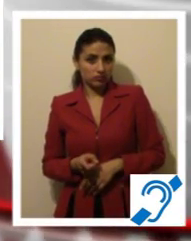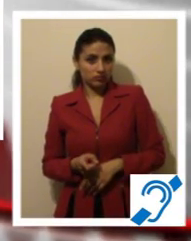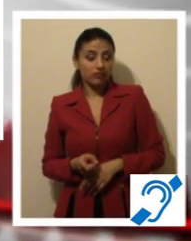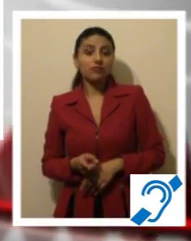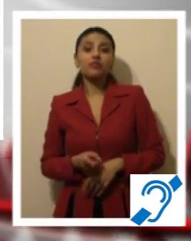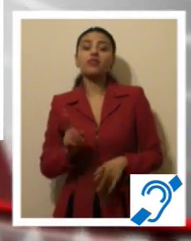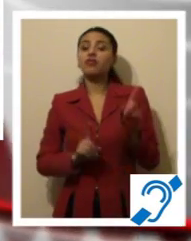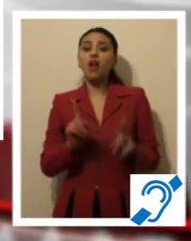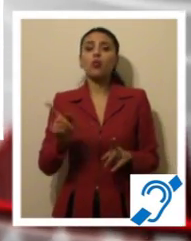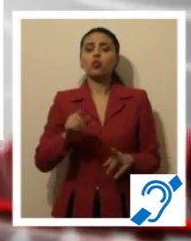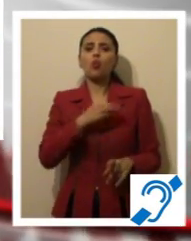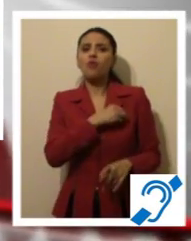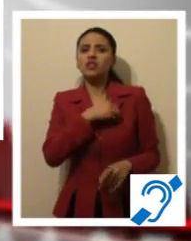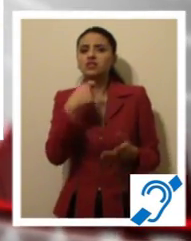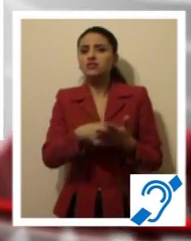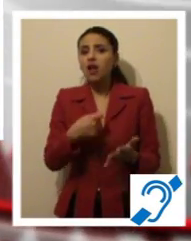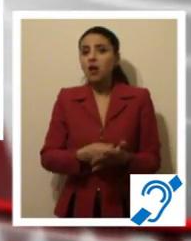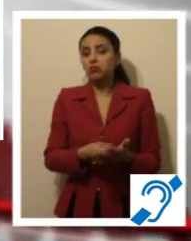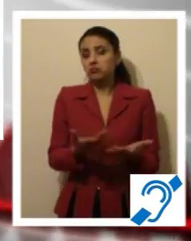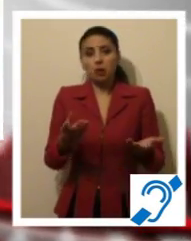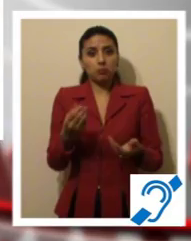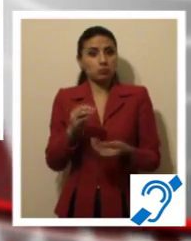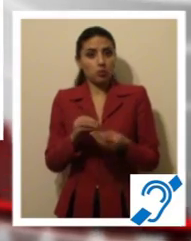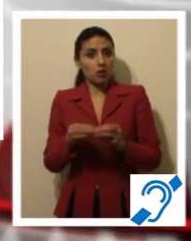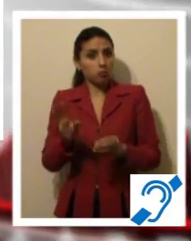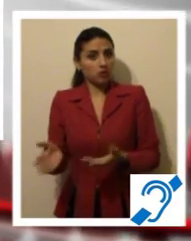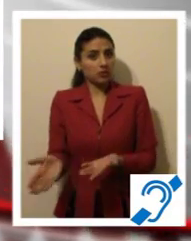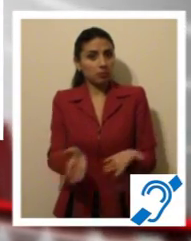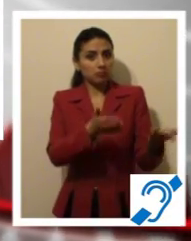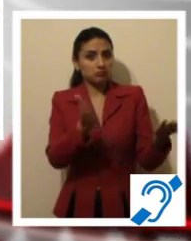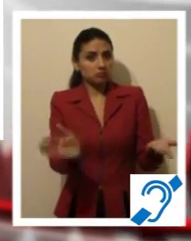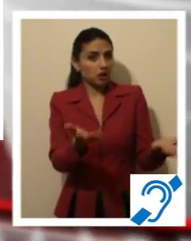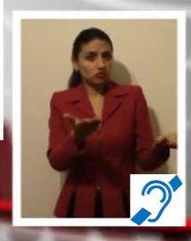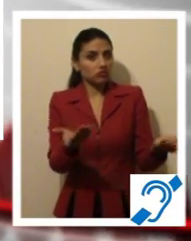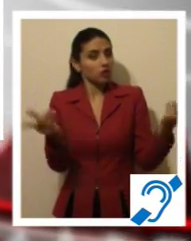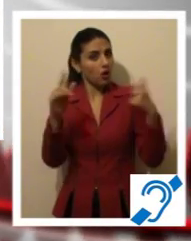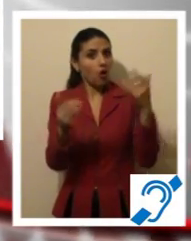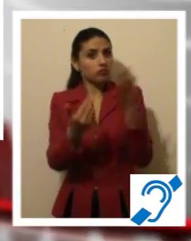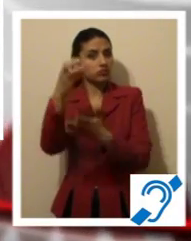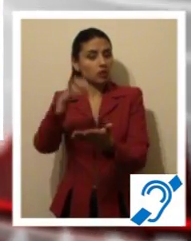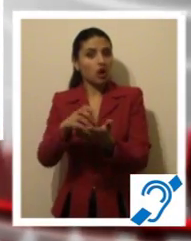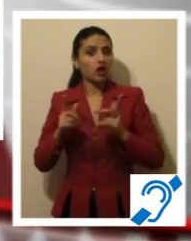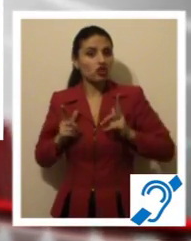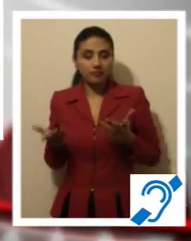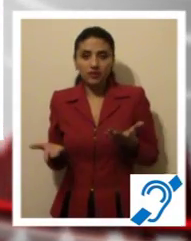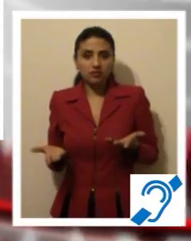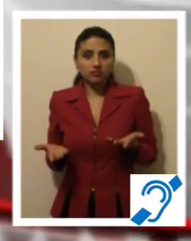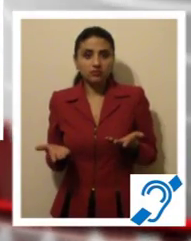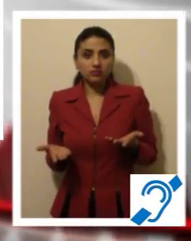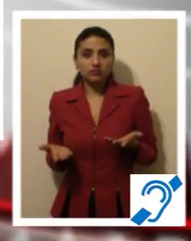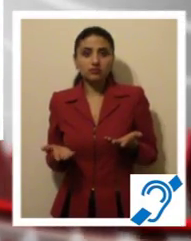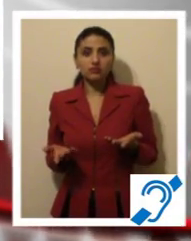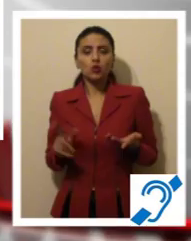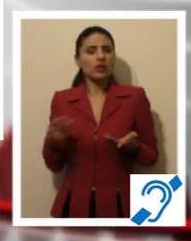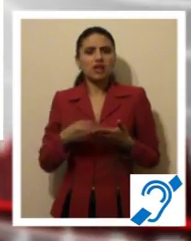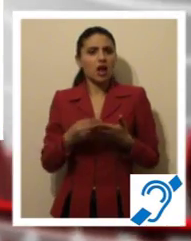nu le convine salariul, dacă nu este niciun fel de problemă, poate să găsesc alții în câmpul lung cărora le convine salariul din primărie. Nu că ar fi mare,